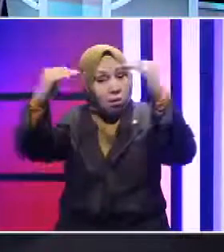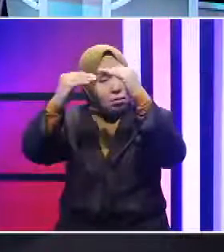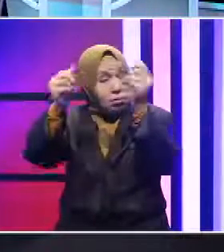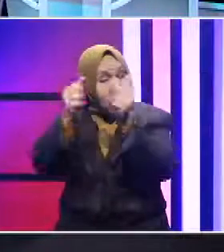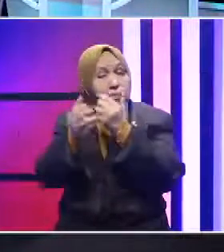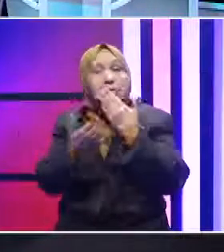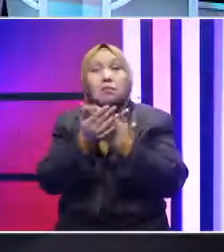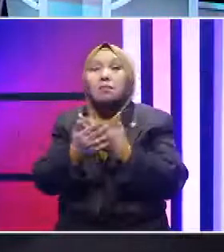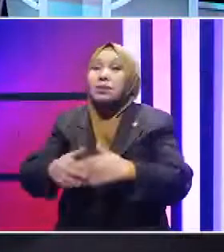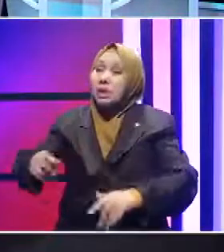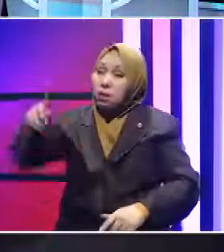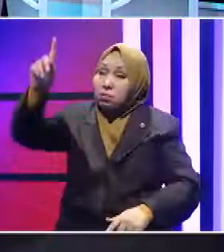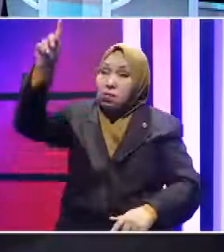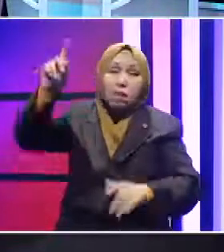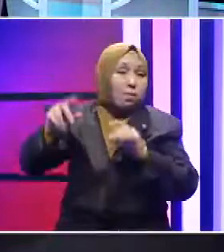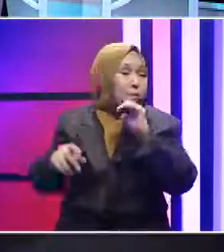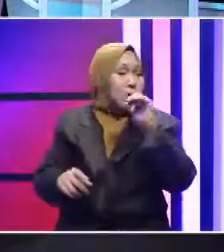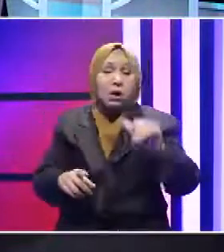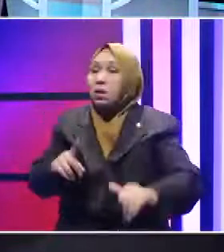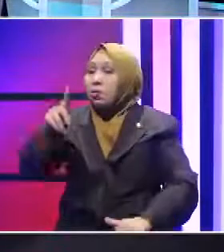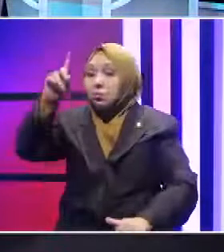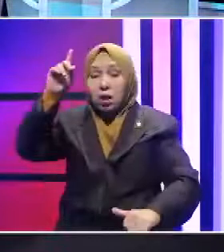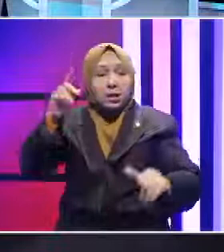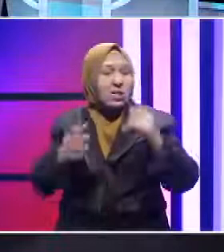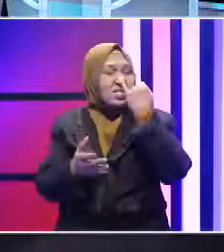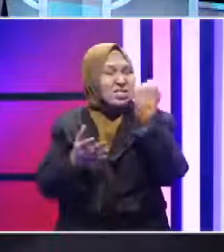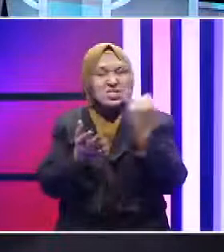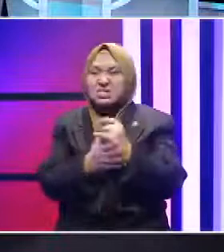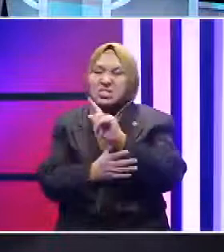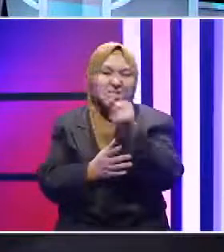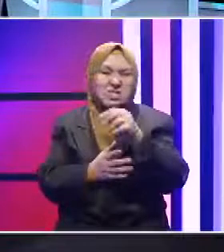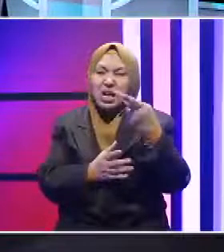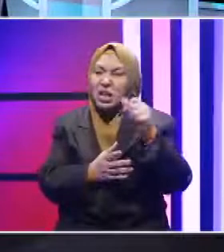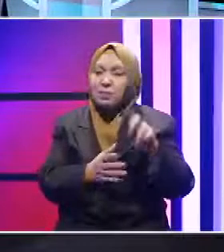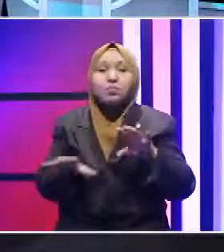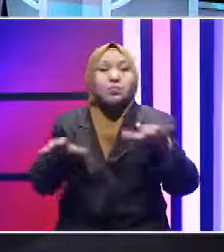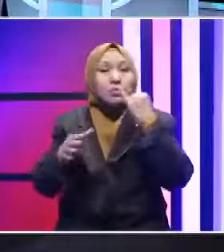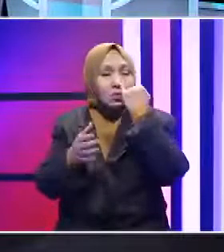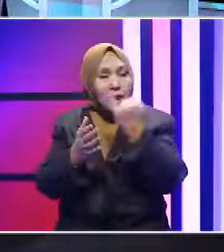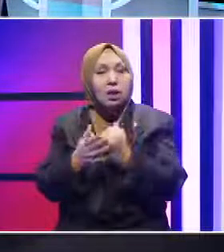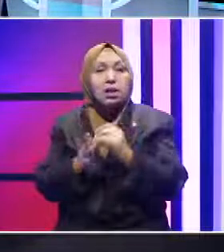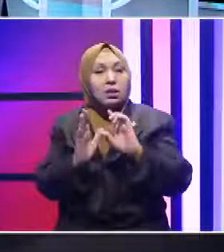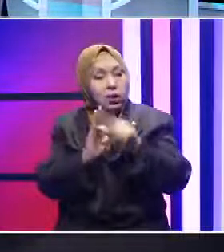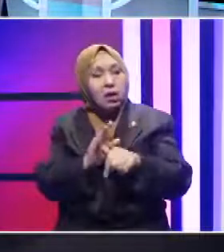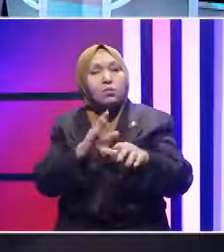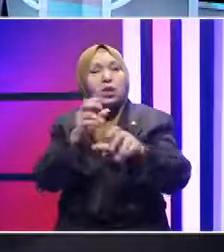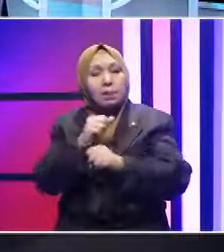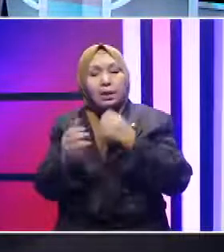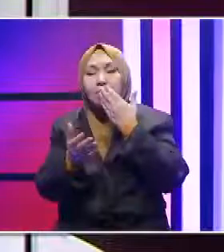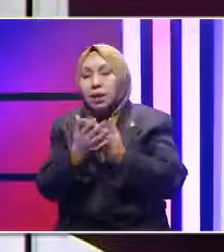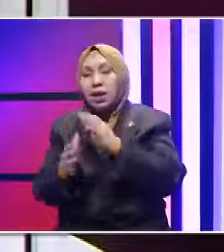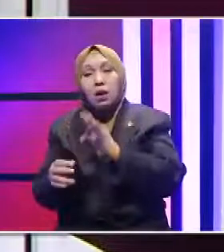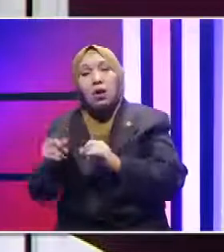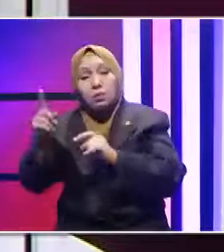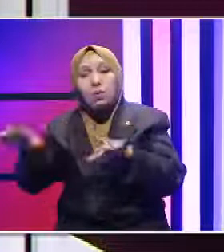sebaik-baiknya oleh Allah Subhanahu Wa Taala. Bukannya Allah ni zalim ustaz, ya. Kalau kamu buat jahat nanti kamu dapat kebaikan. Kalau